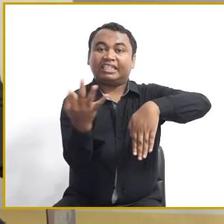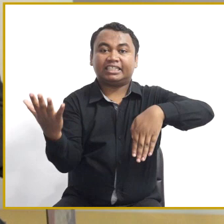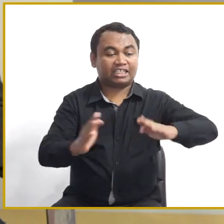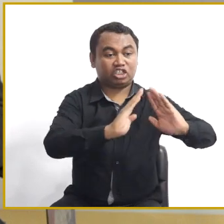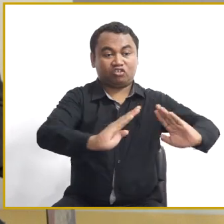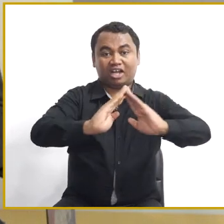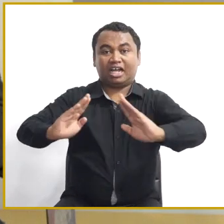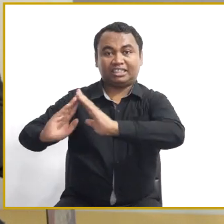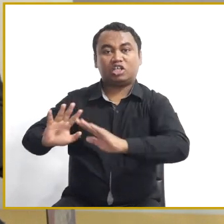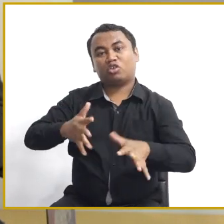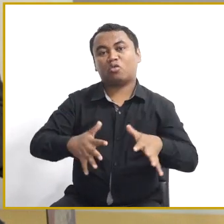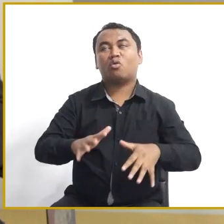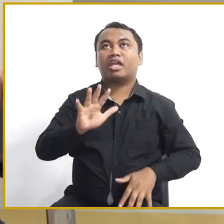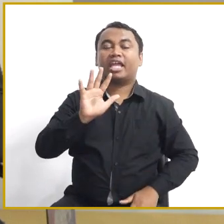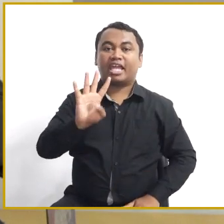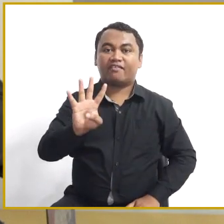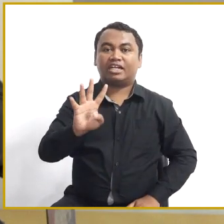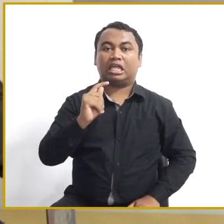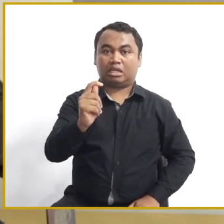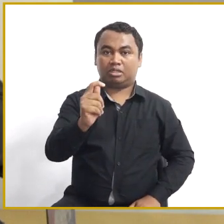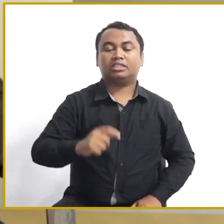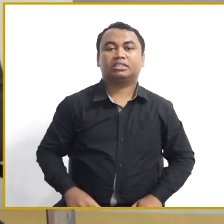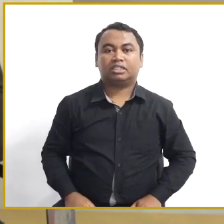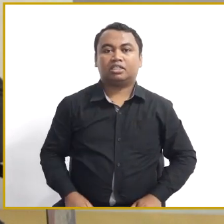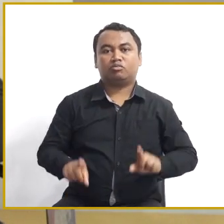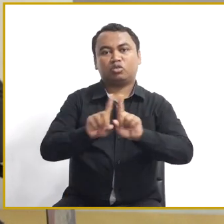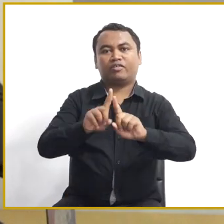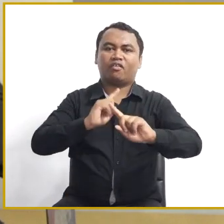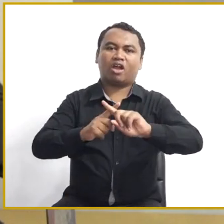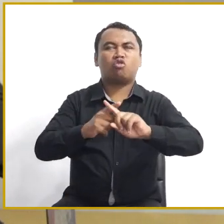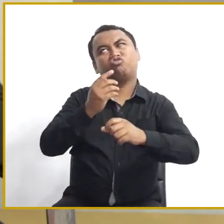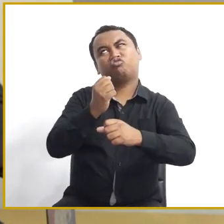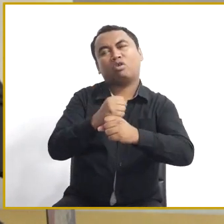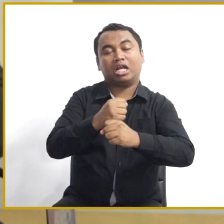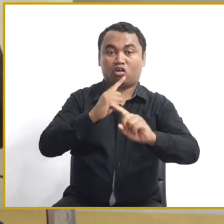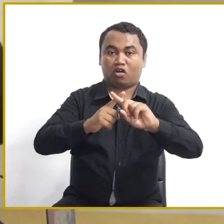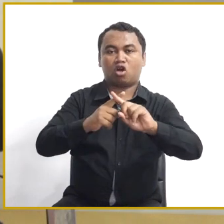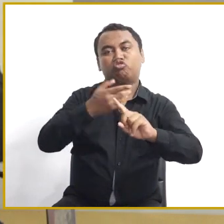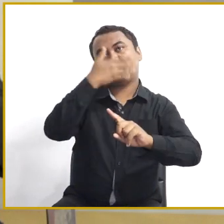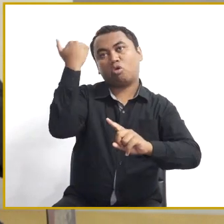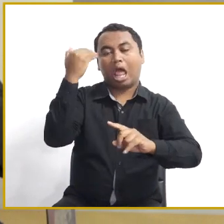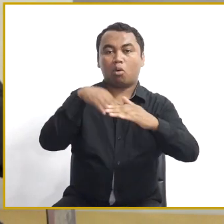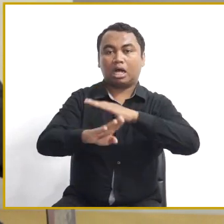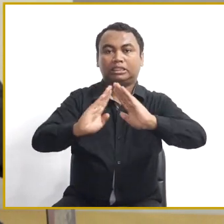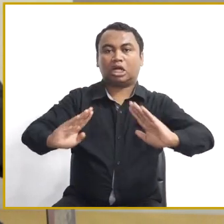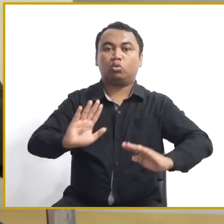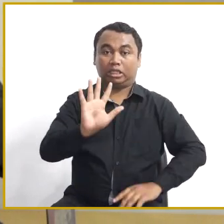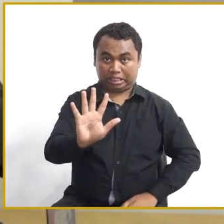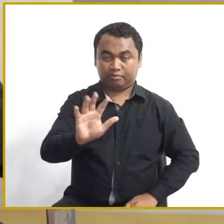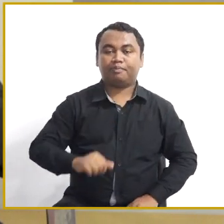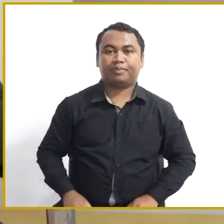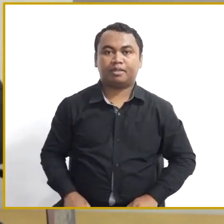eto Madagasikara raha 5 isa-tokantrano zany a eo amin'io 20 tapitrisany isatsika efatra